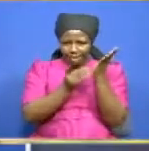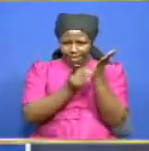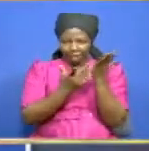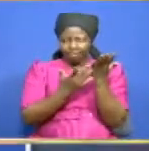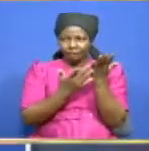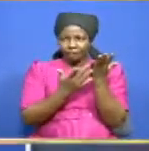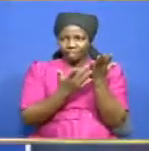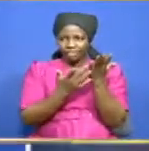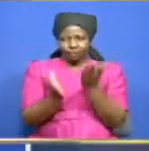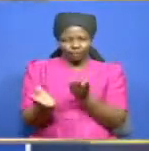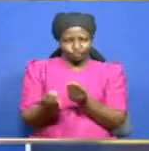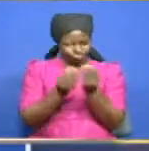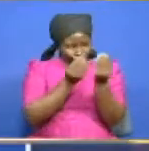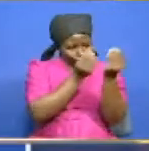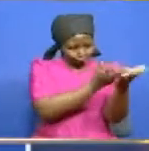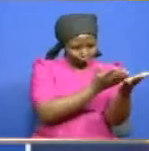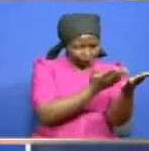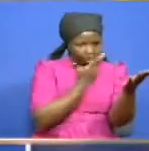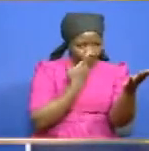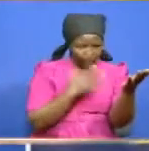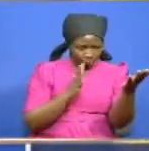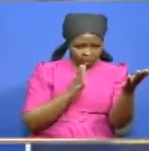nikampelekea. Nilimpelekea.